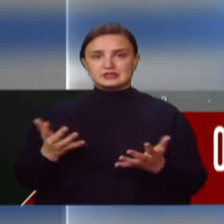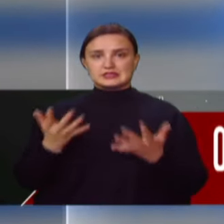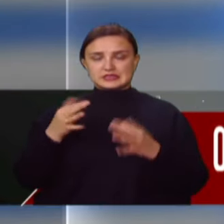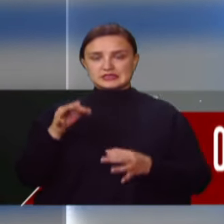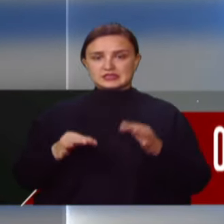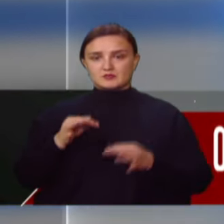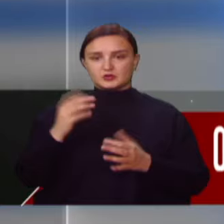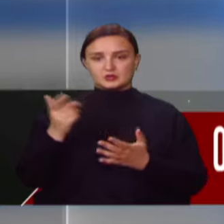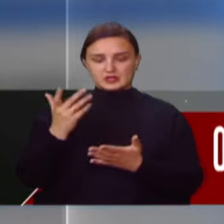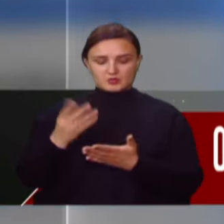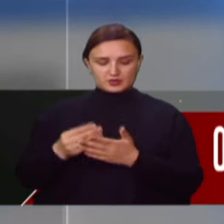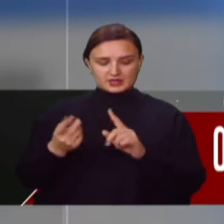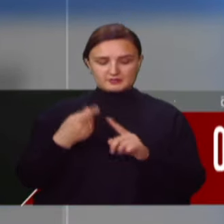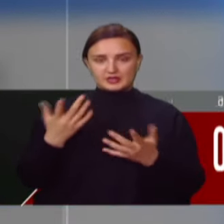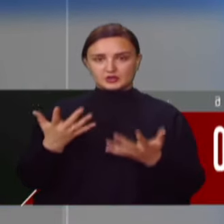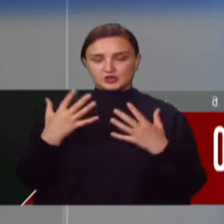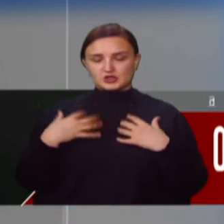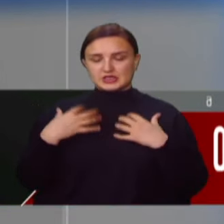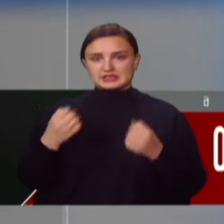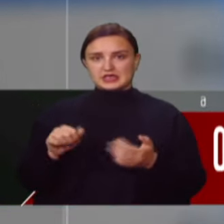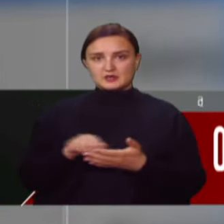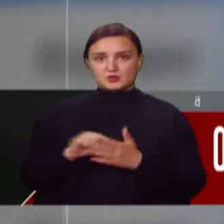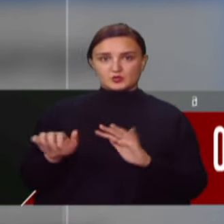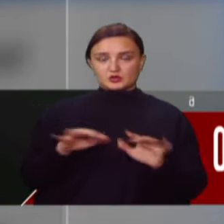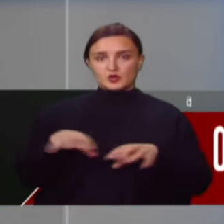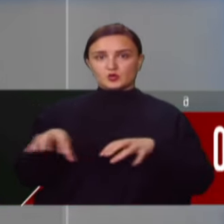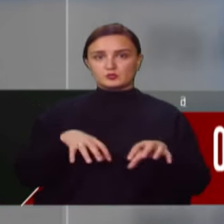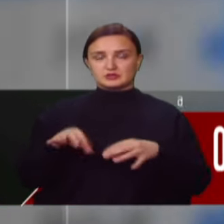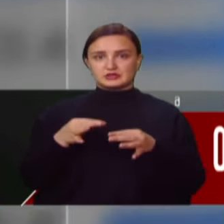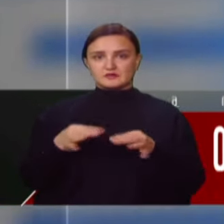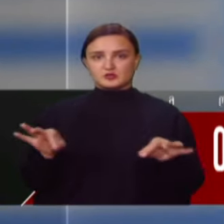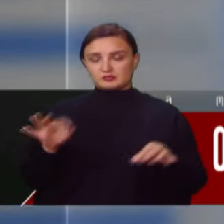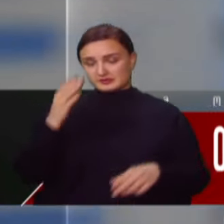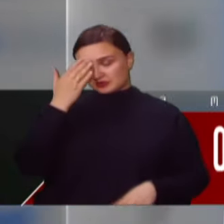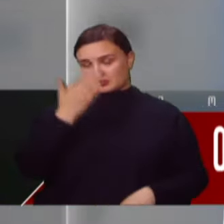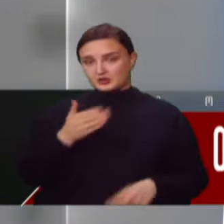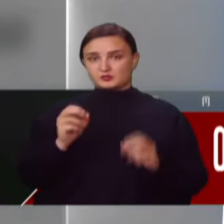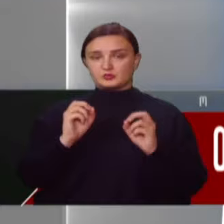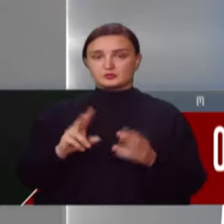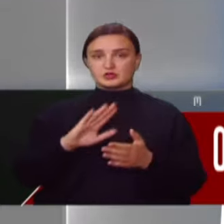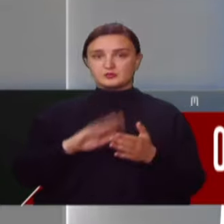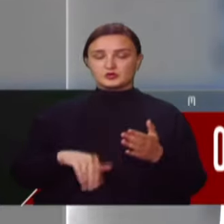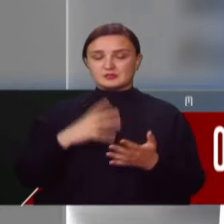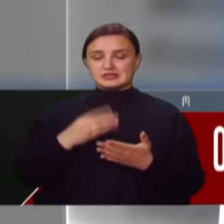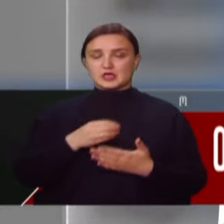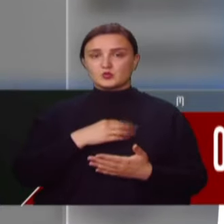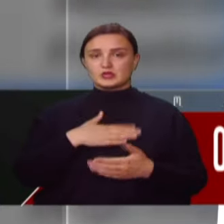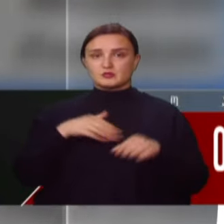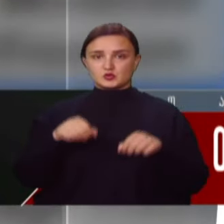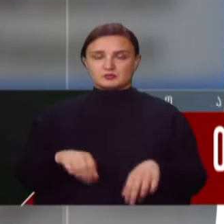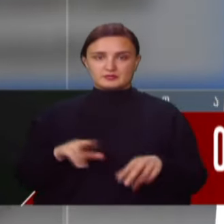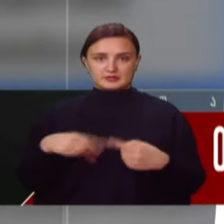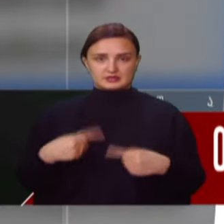სასამართლოს დამოუკიდებლობა და ეფექტიანობა. ჯანსაღი ბიუროკრატია და კორუფციისგან თავისუფლება, საზოგადოებრივი უსაფრთხოება, საკუთრების უფლება და ასე